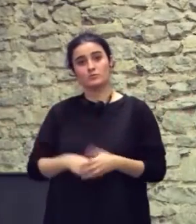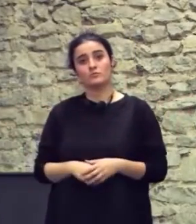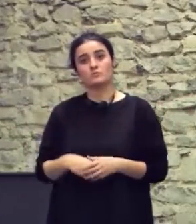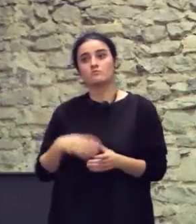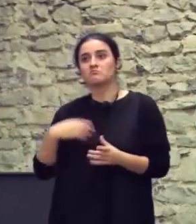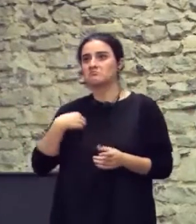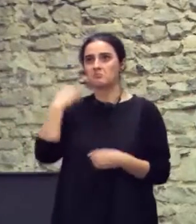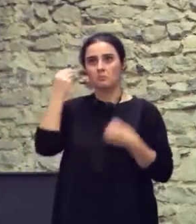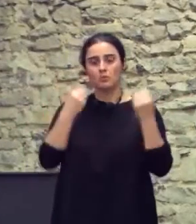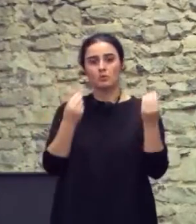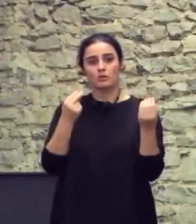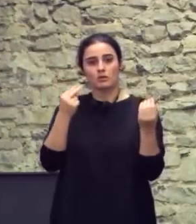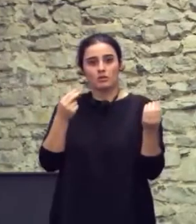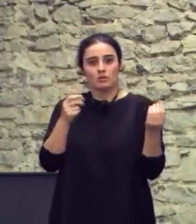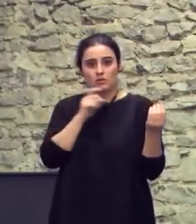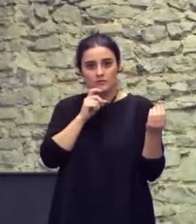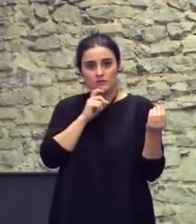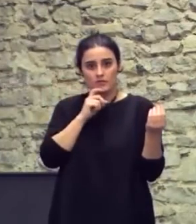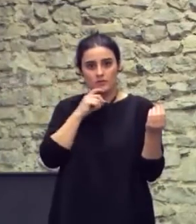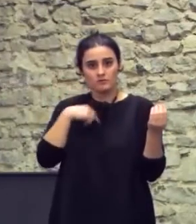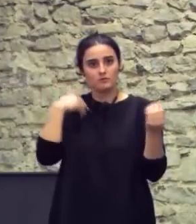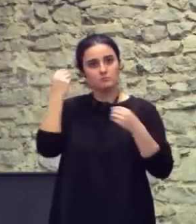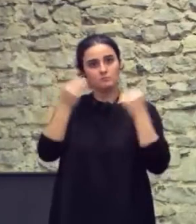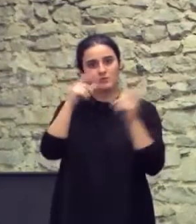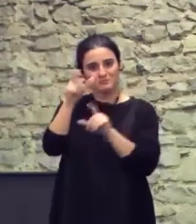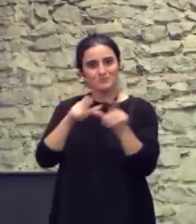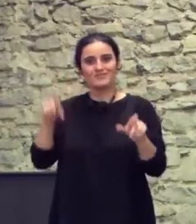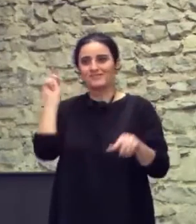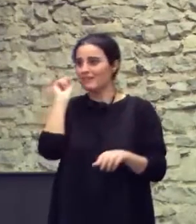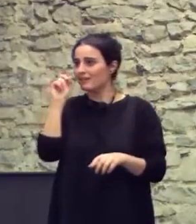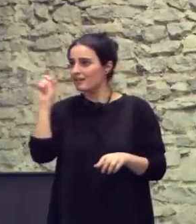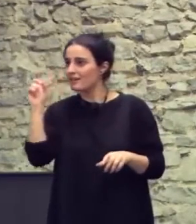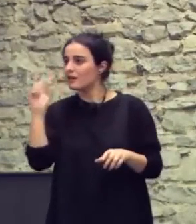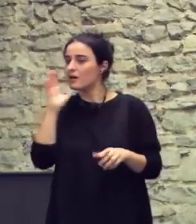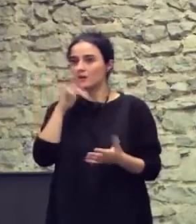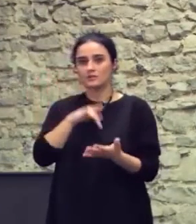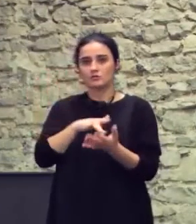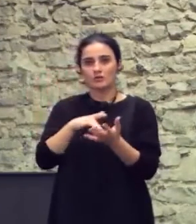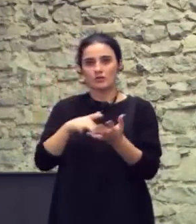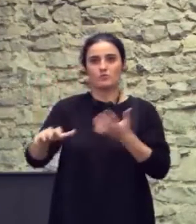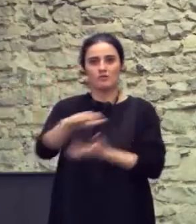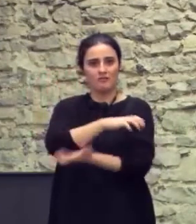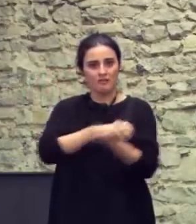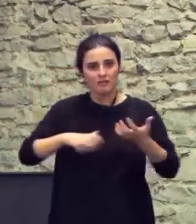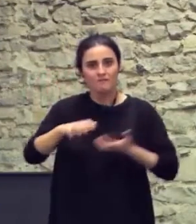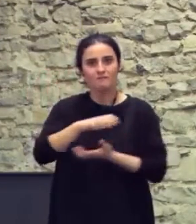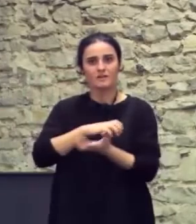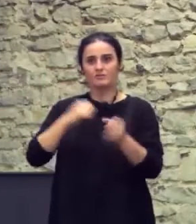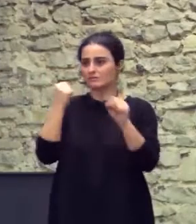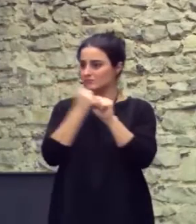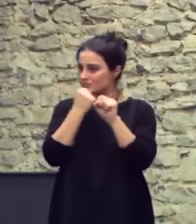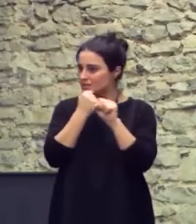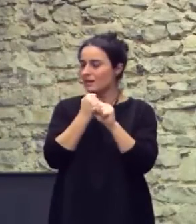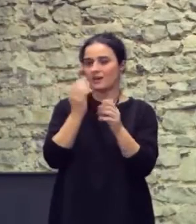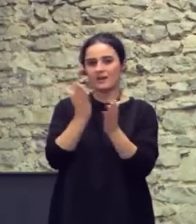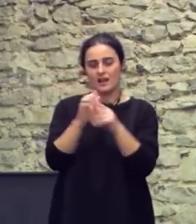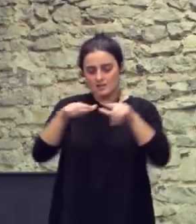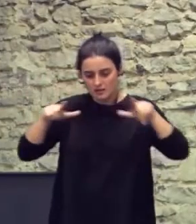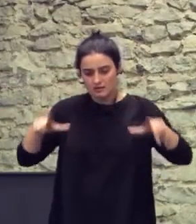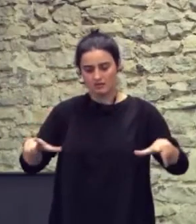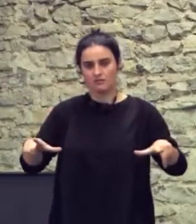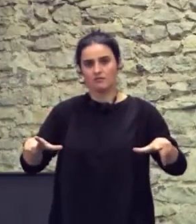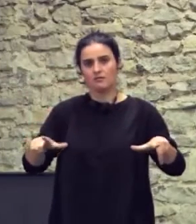da, eta nik uste dut irakasle lanetan ari diren pertsonek, zailatzen direnean gatazka horiek tratatzen klasean, nor